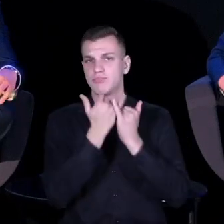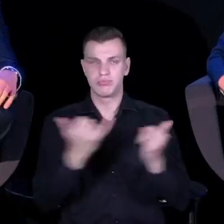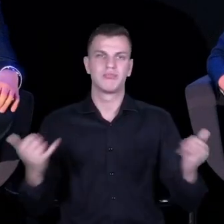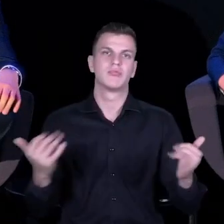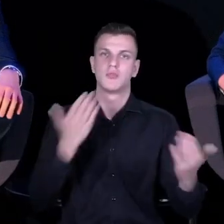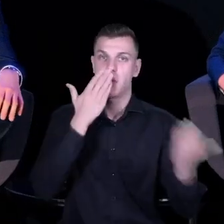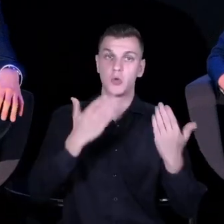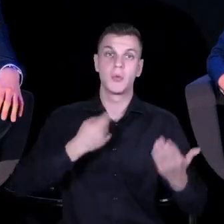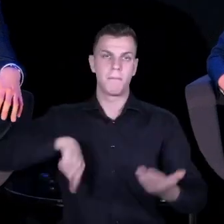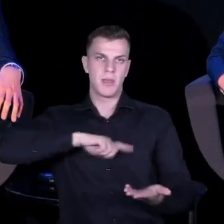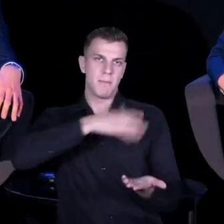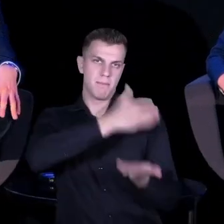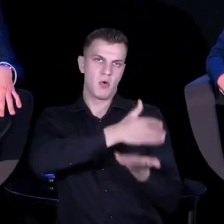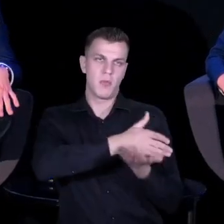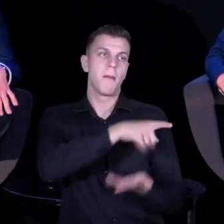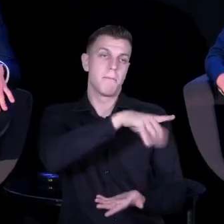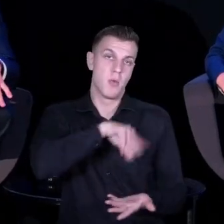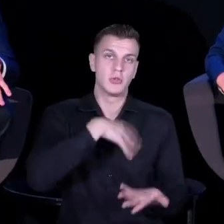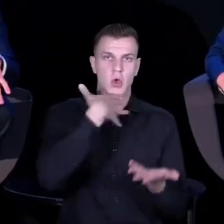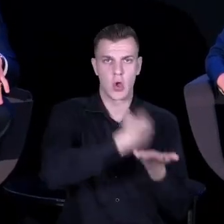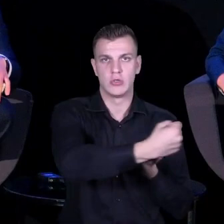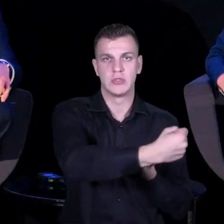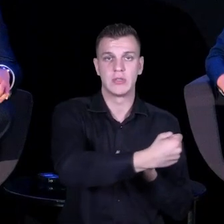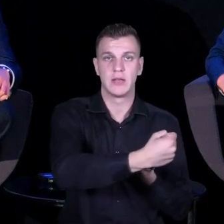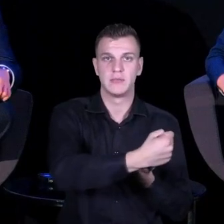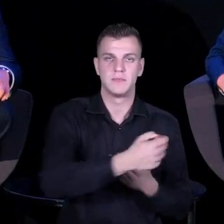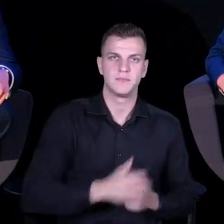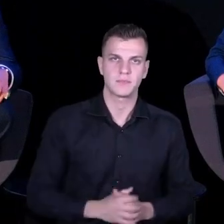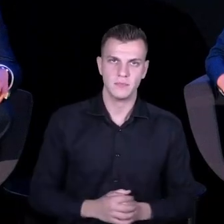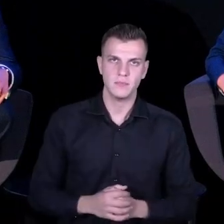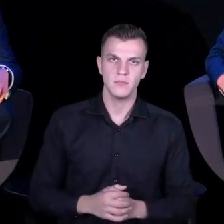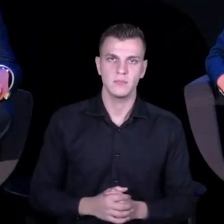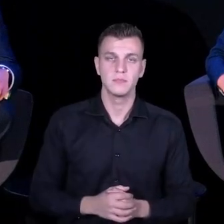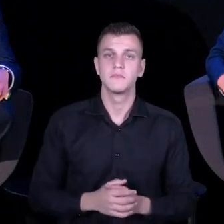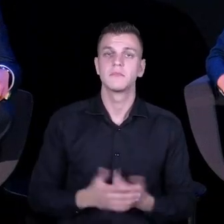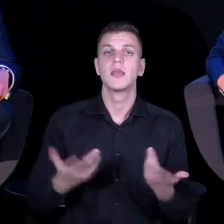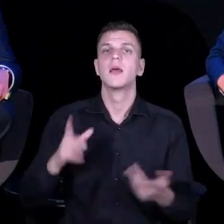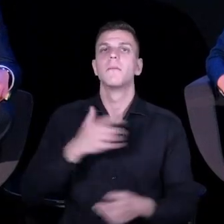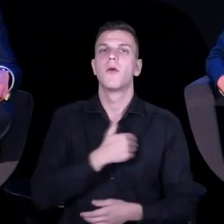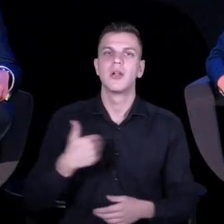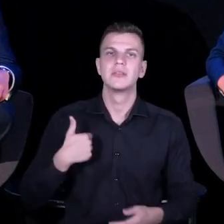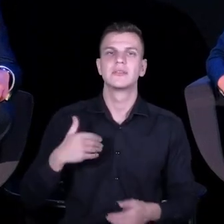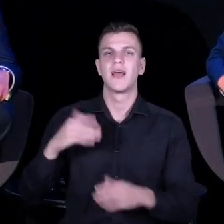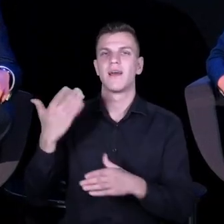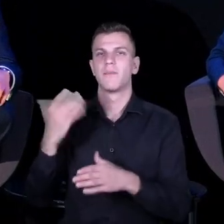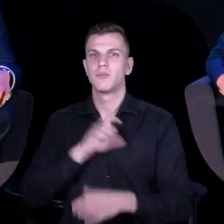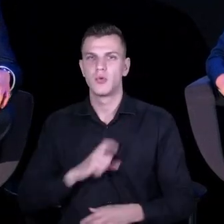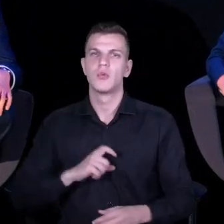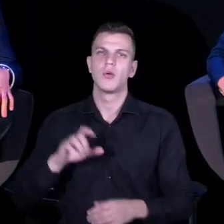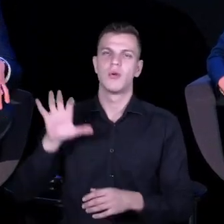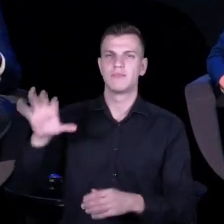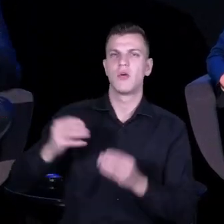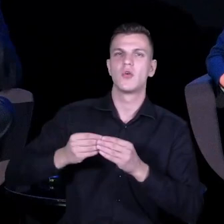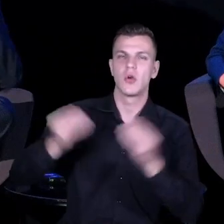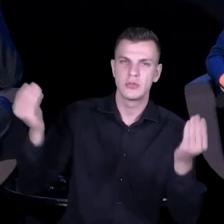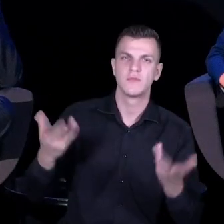wsparcia, które oferują agencje rządowe, głównie Polska Agencja Rozwoju Przedsiębiorczości, Narodowe Centrum Badań i Rozwoju. To